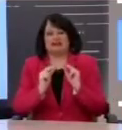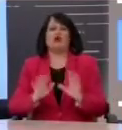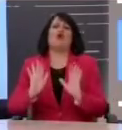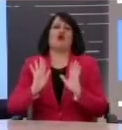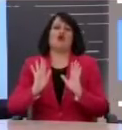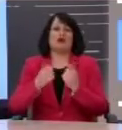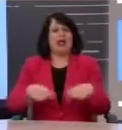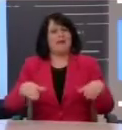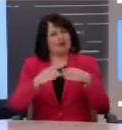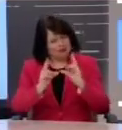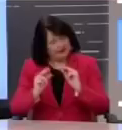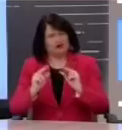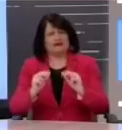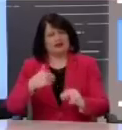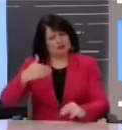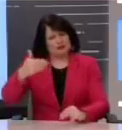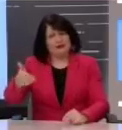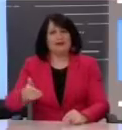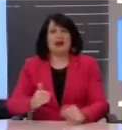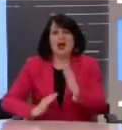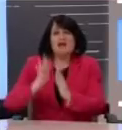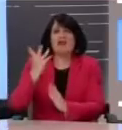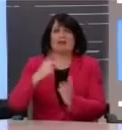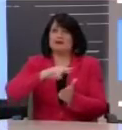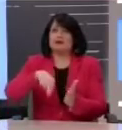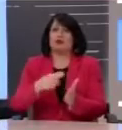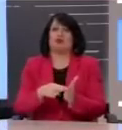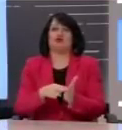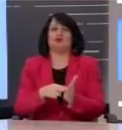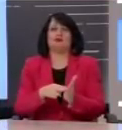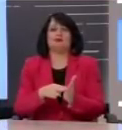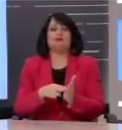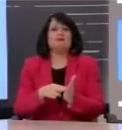και στις επιτροπές, την αναβάθμιση και του ρόλου